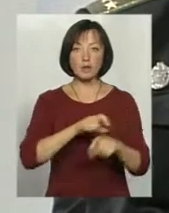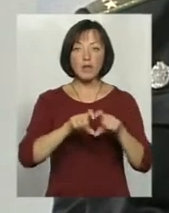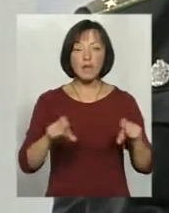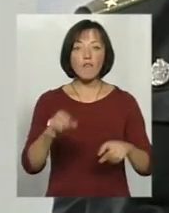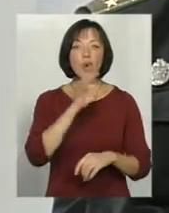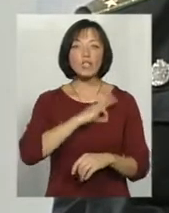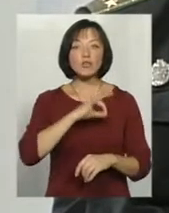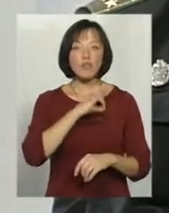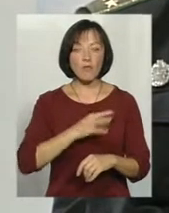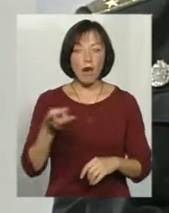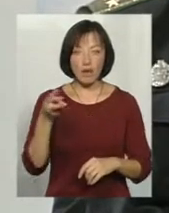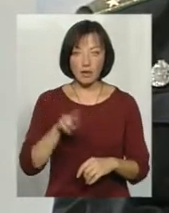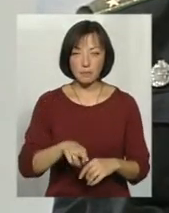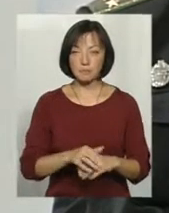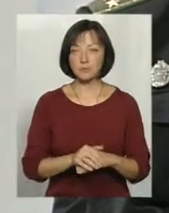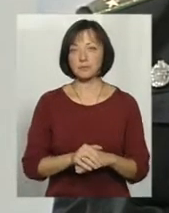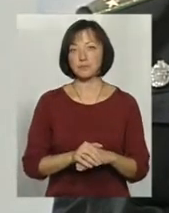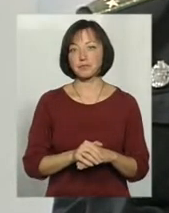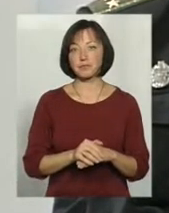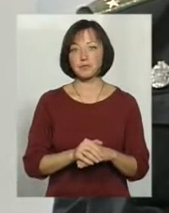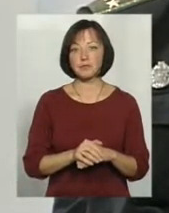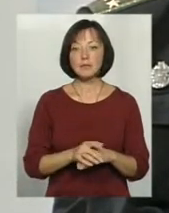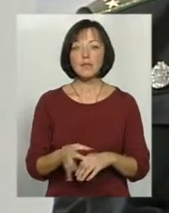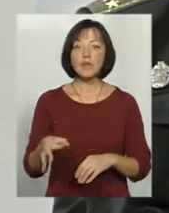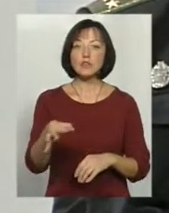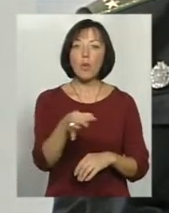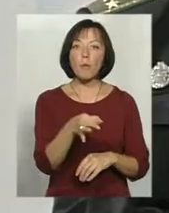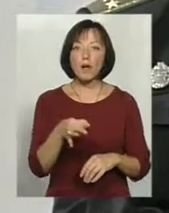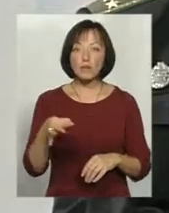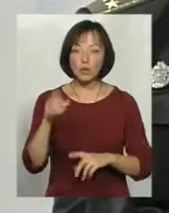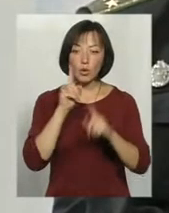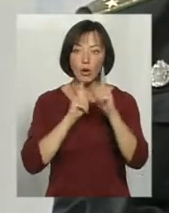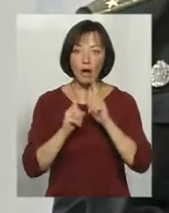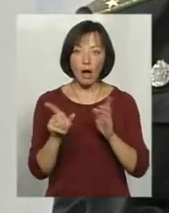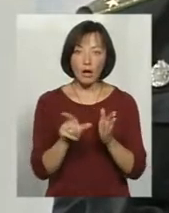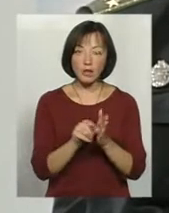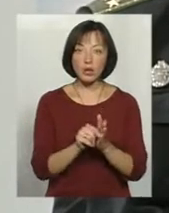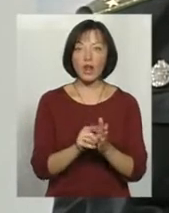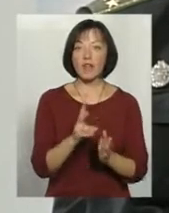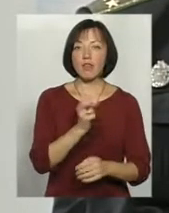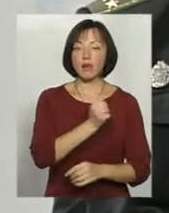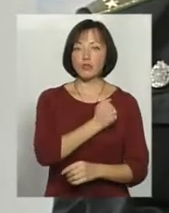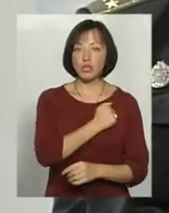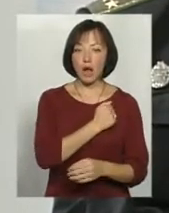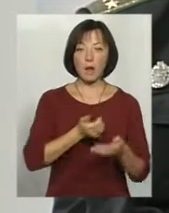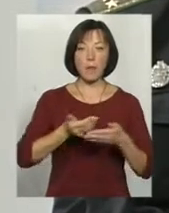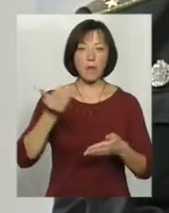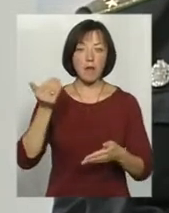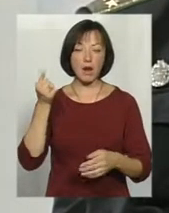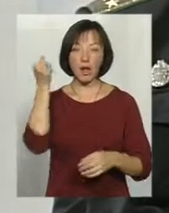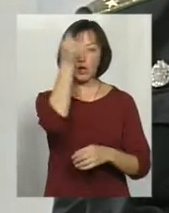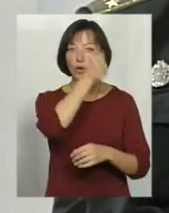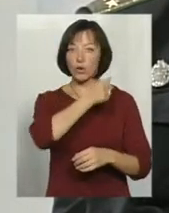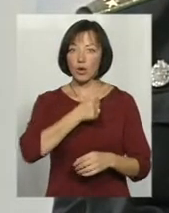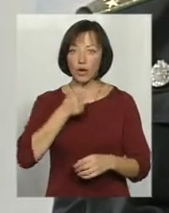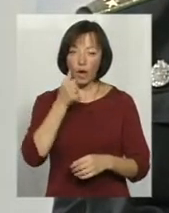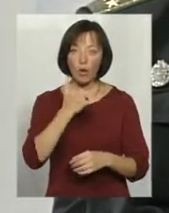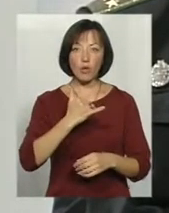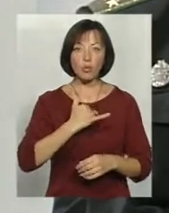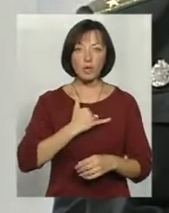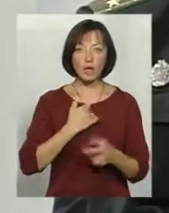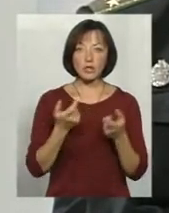користування. З обласною радою, ну, на жаль, попередні роки у нас, як